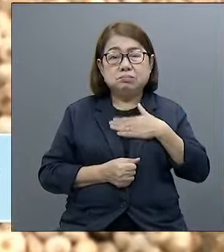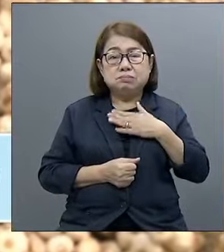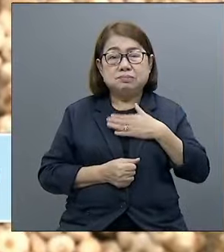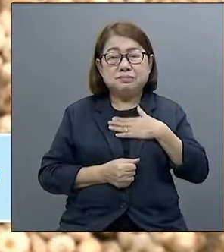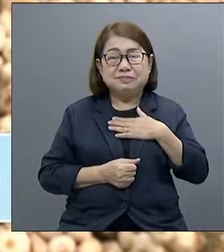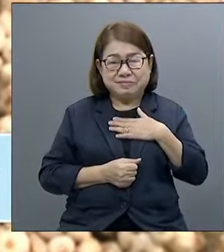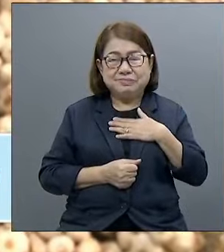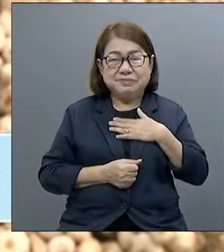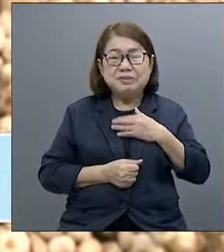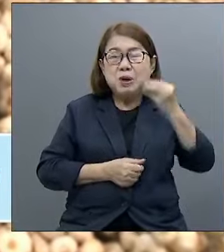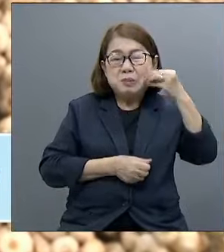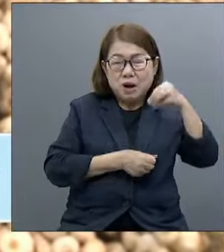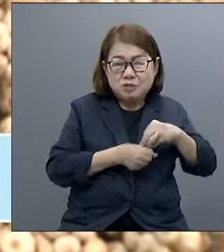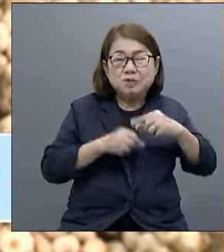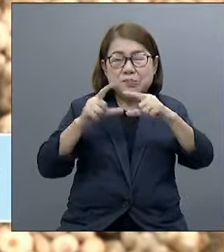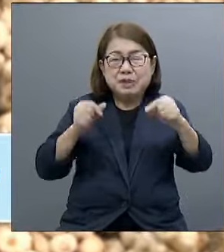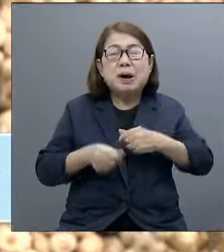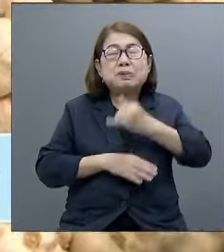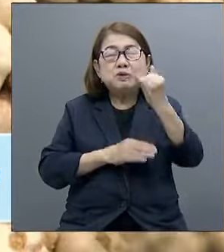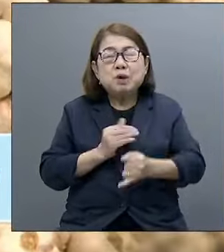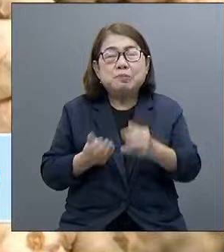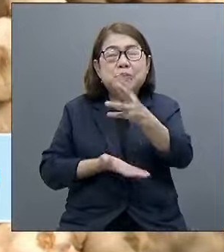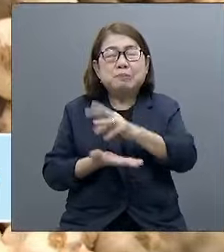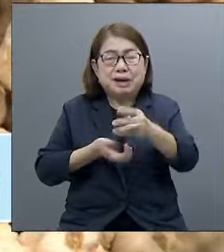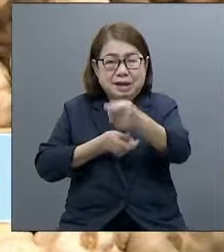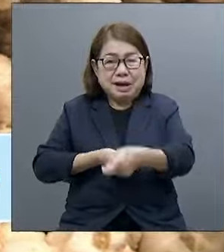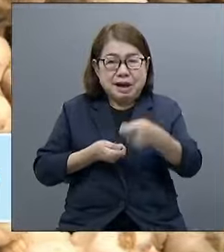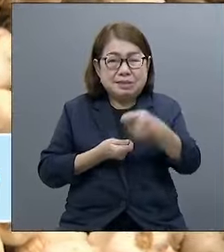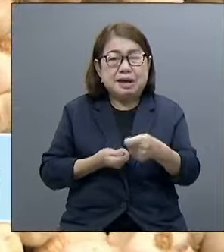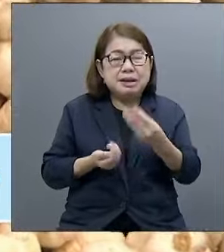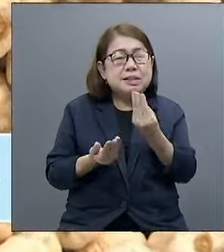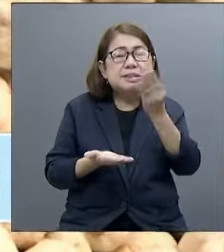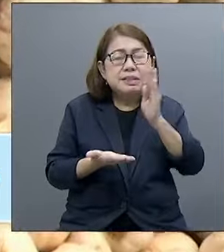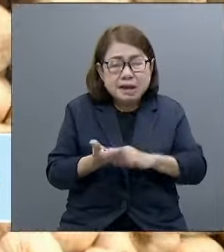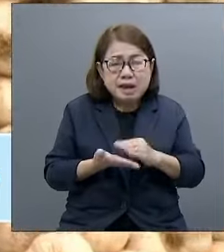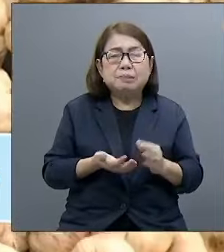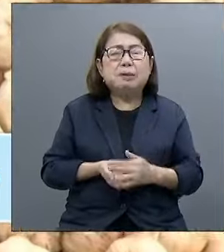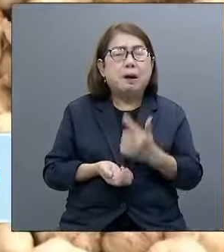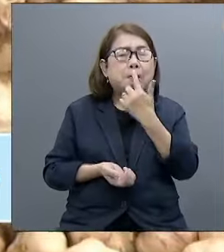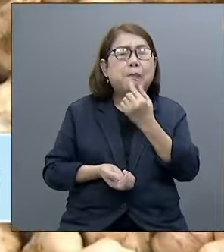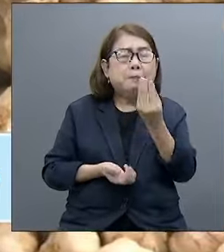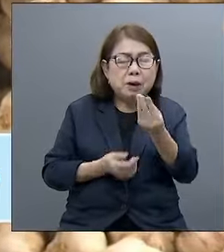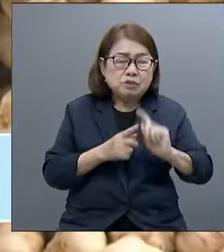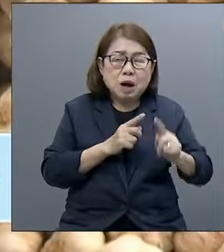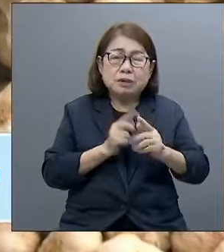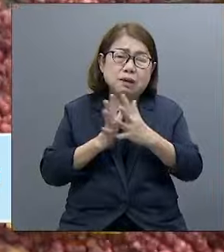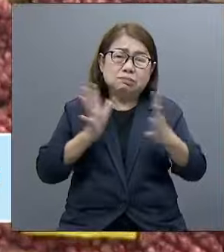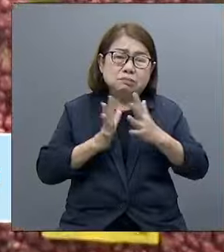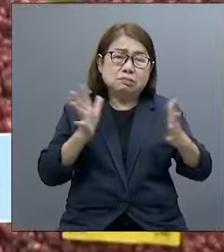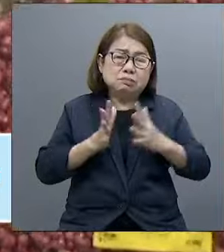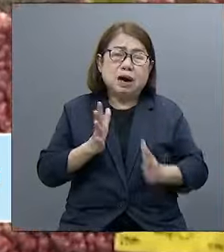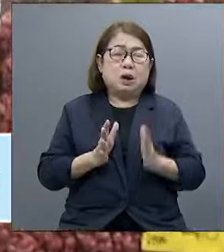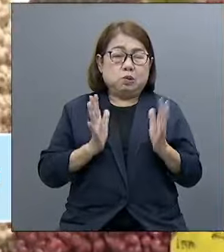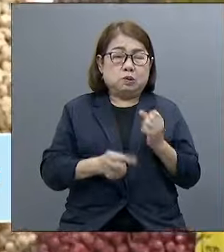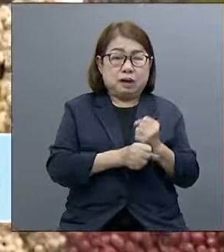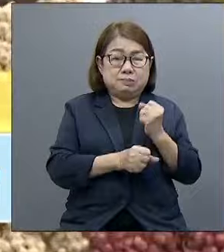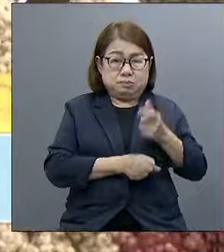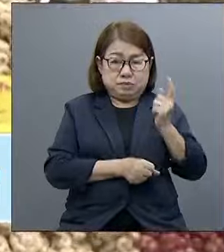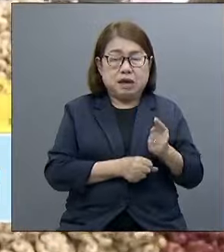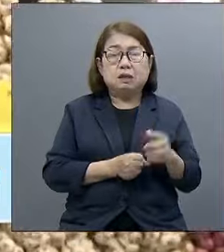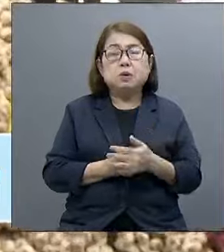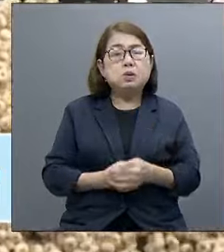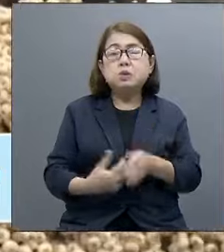ตรนะฮะหรือจะเป็นหอมแดงกระเทียมสินค้าขึ้นชื่อของศรีสะเกษครับก็ส่งตรงมาจากสวนของเกษตรกรเลยเรียกว่าซื้อกับเ